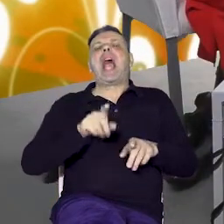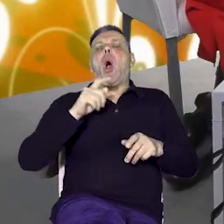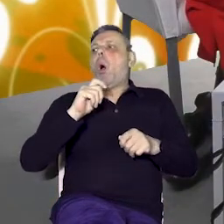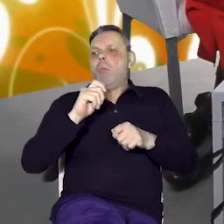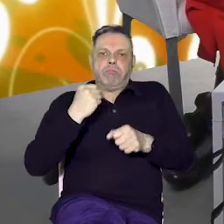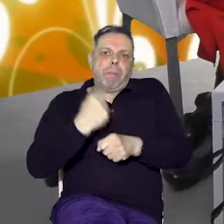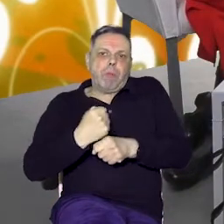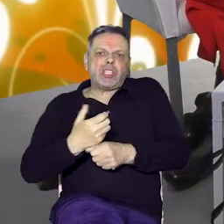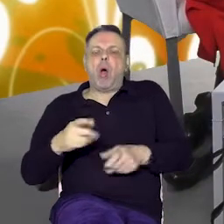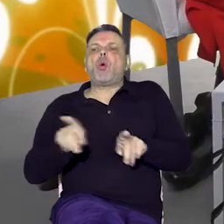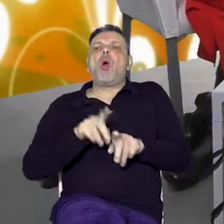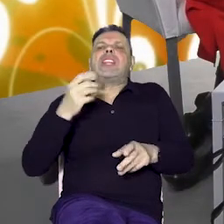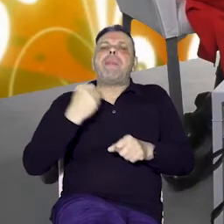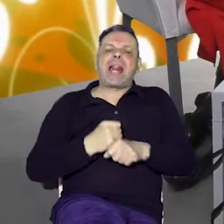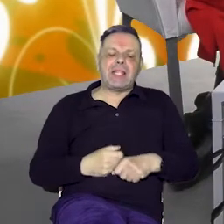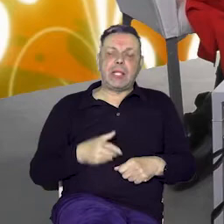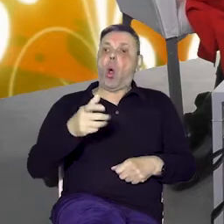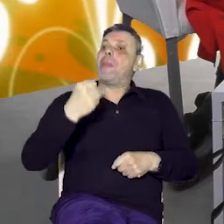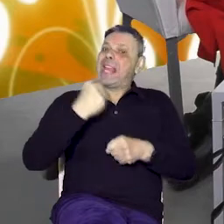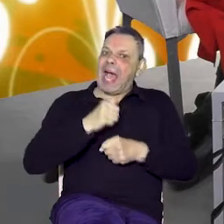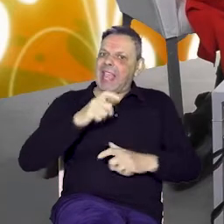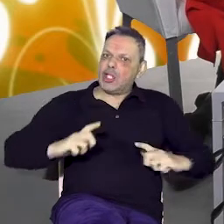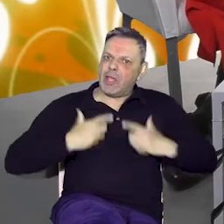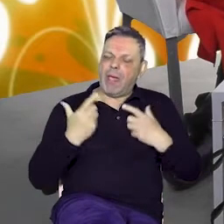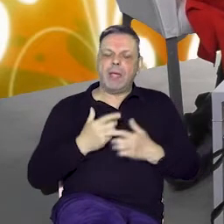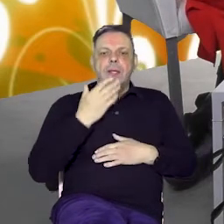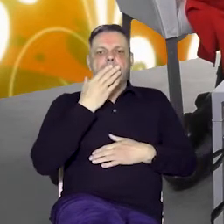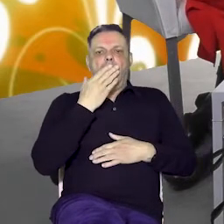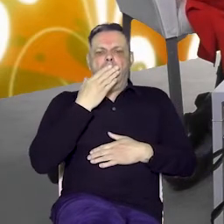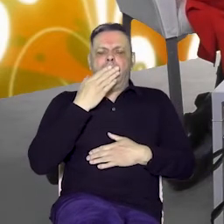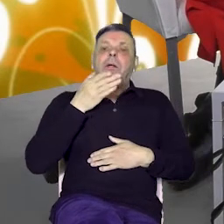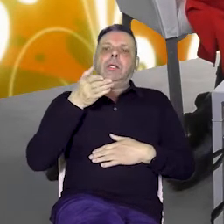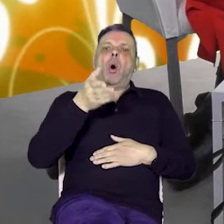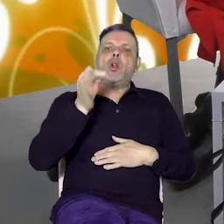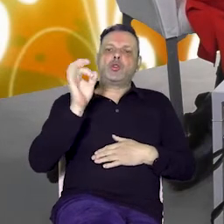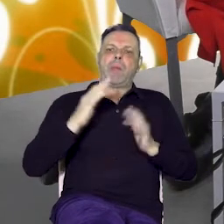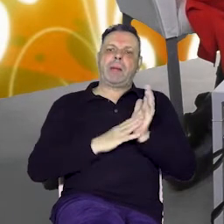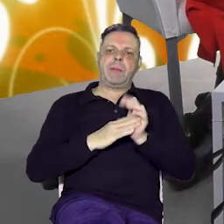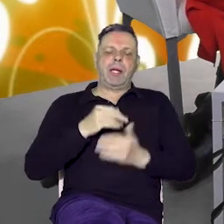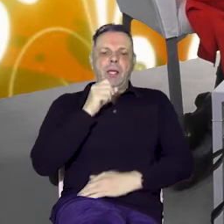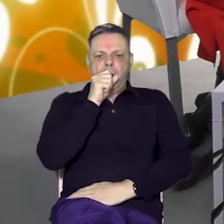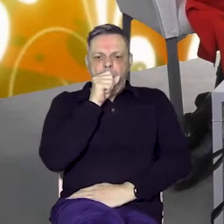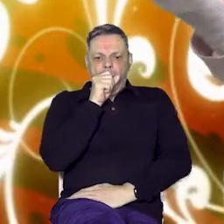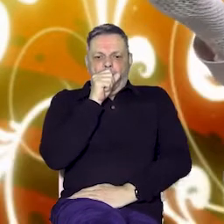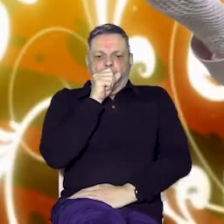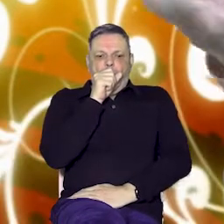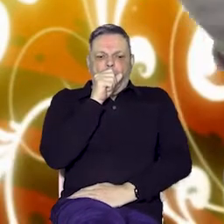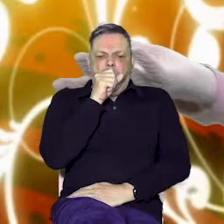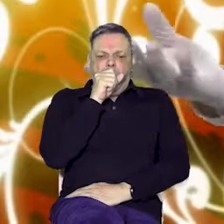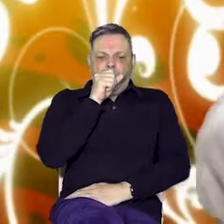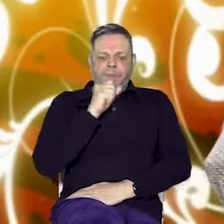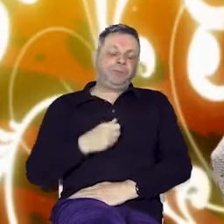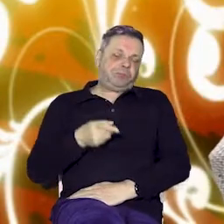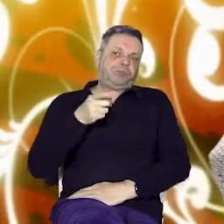odraditi. Odrade ga i žive. Evo, mislim da su oni jako dobar primjer ovoga što ste rekli. Da. Evo, cilj.